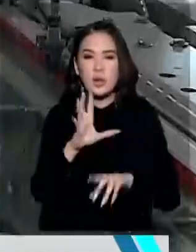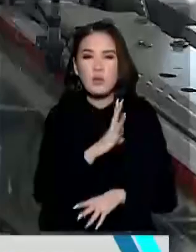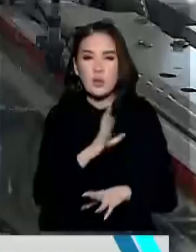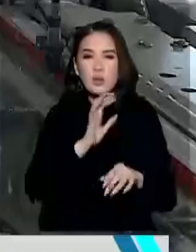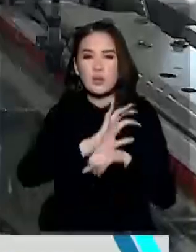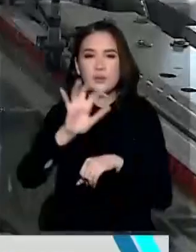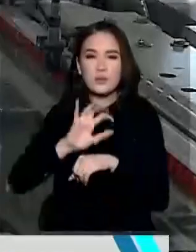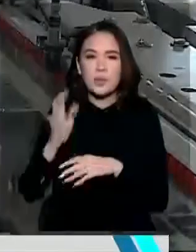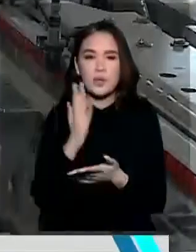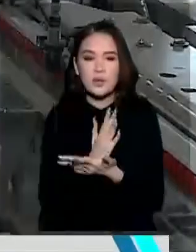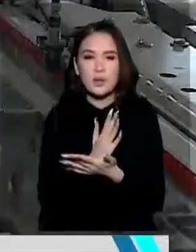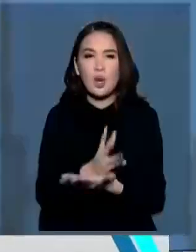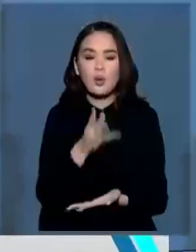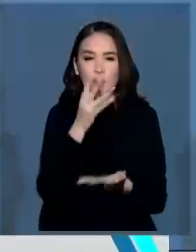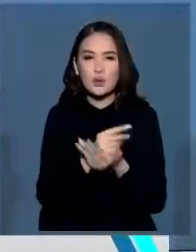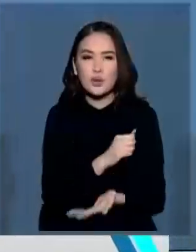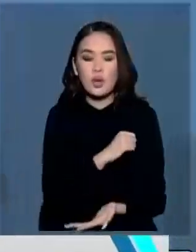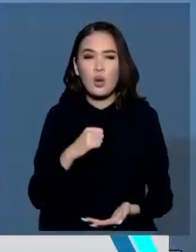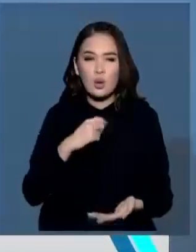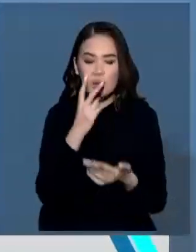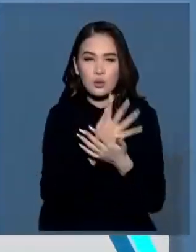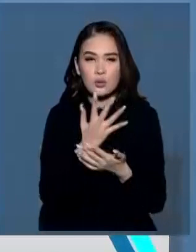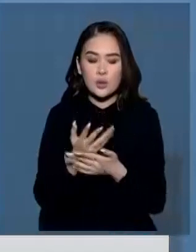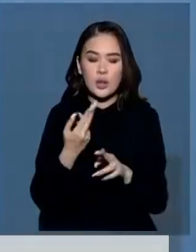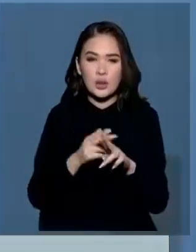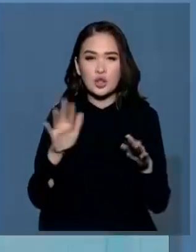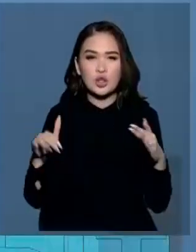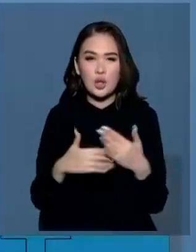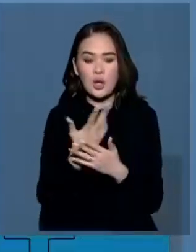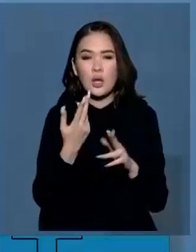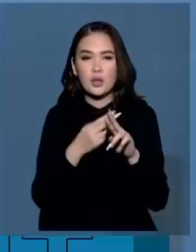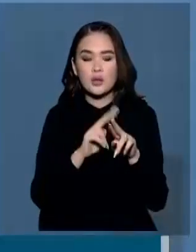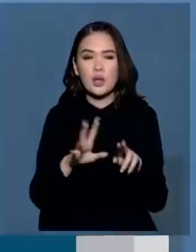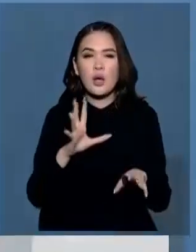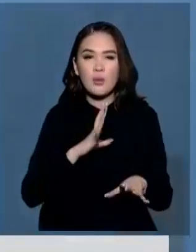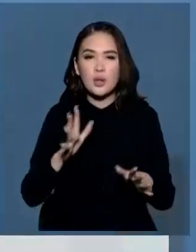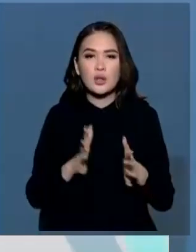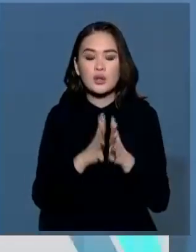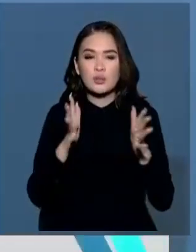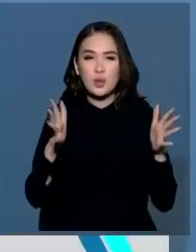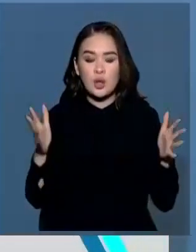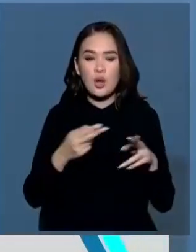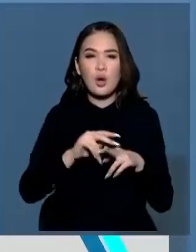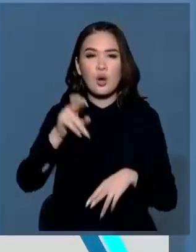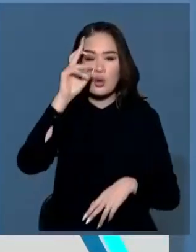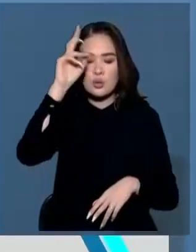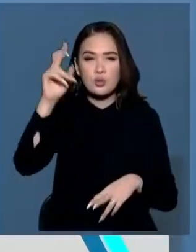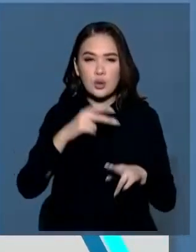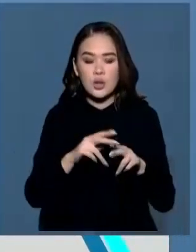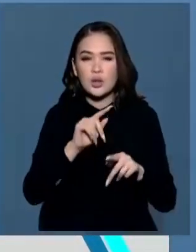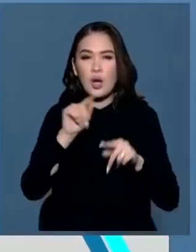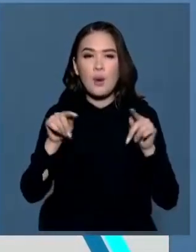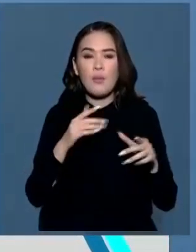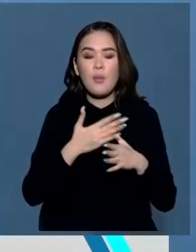жатыр. Өздеріңіз көріп отырғандай, елде жыл сайын жаңа өндірістердің саны артып келеді. Мемлекет оларға жан-жақты